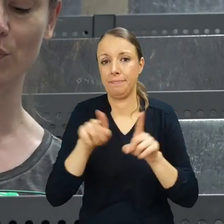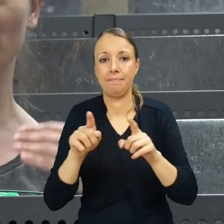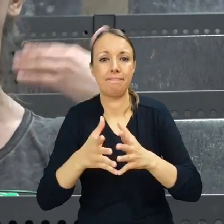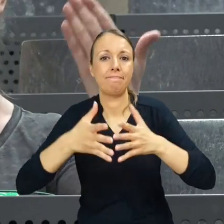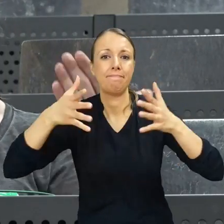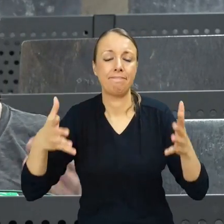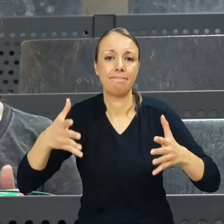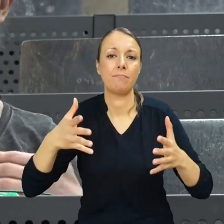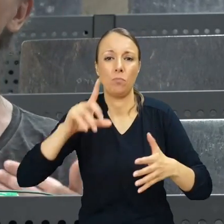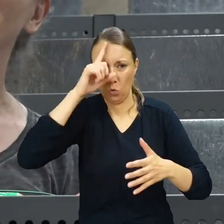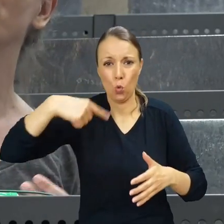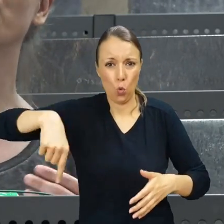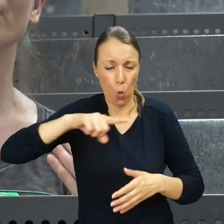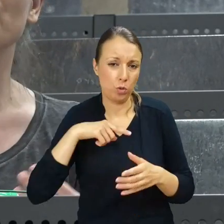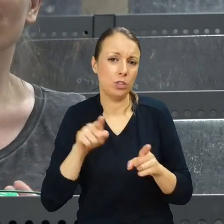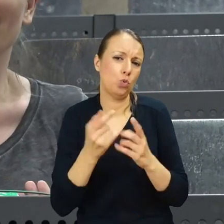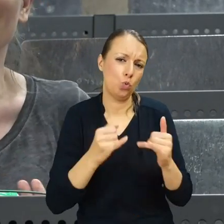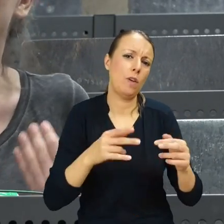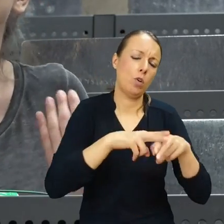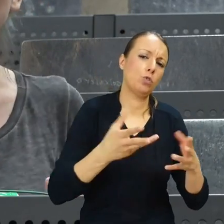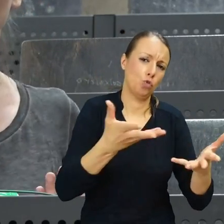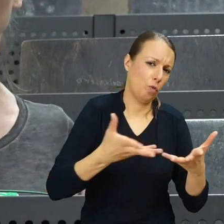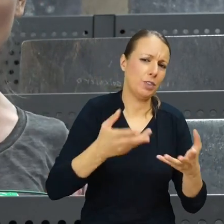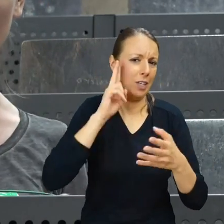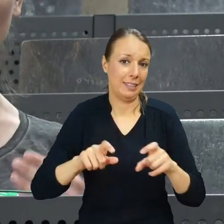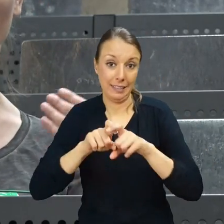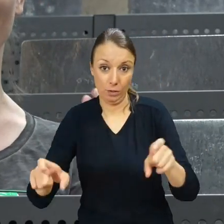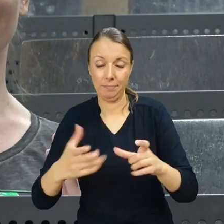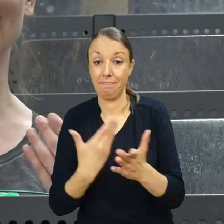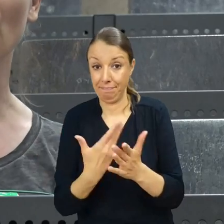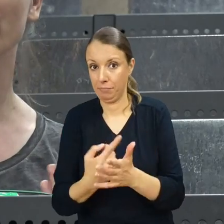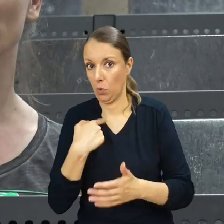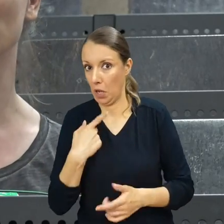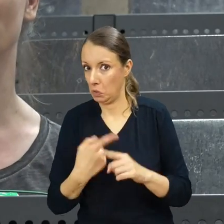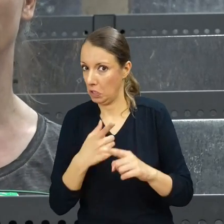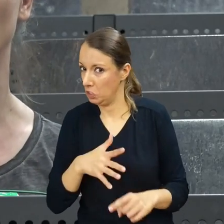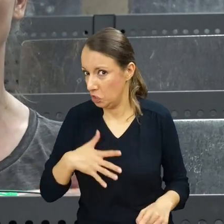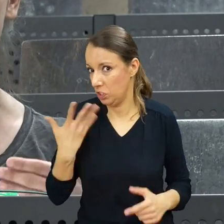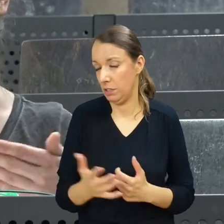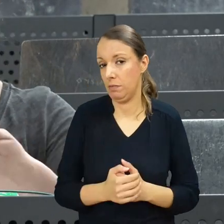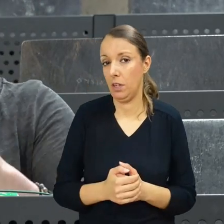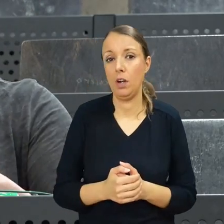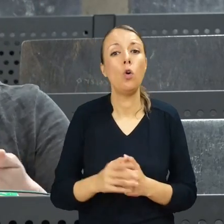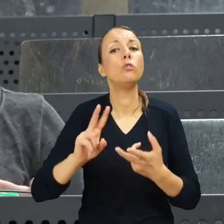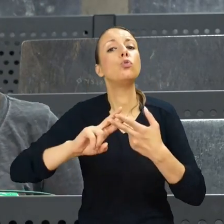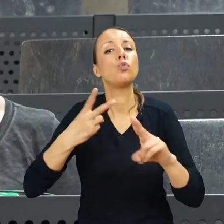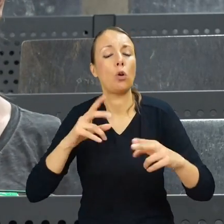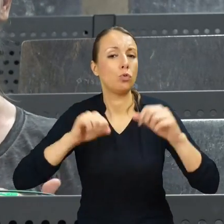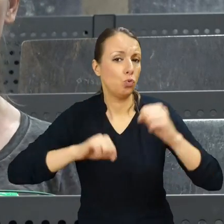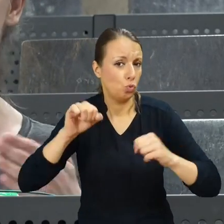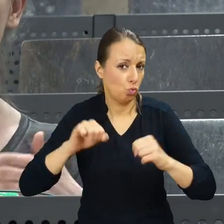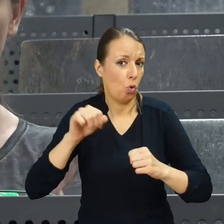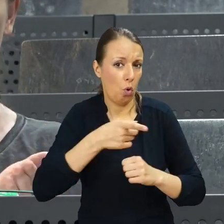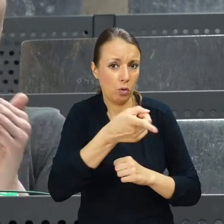więcej pól, bo i również organy, bo ponieważ ja się dziwię, dlaczego, skąd w ogóle sąd wywodzi to, że ma zbadać tą